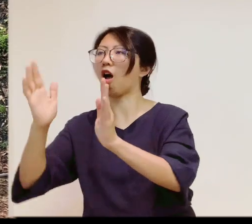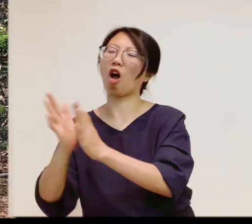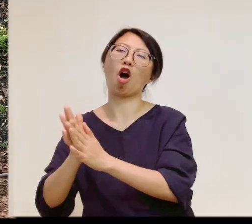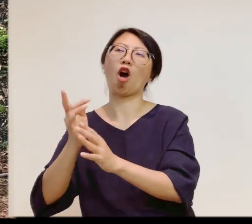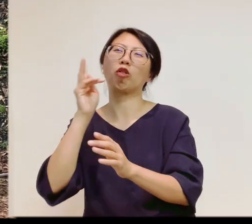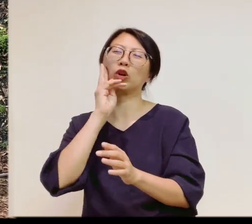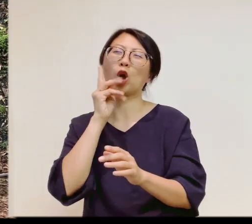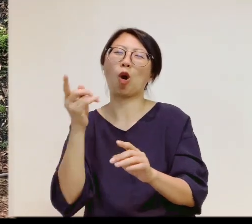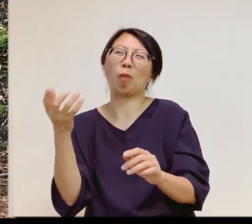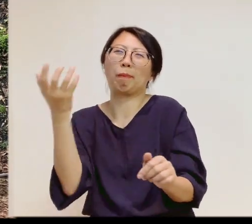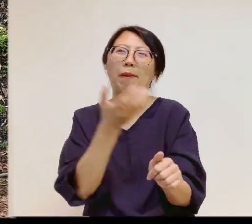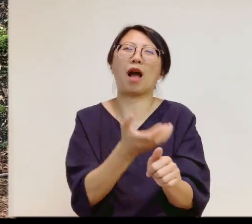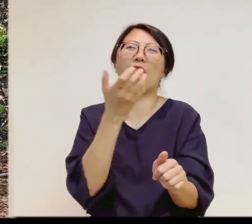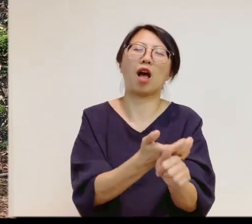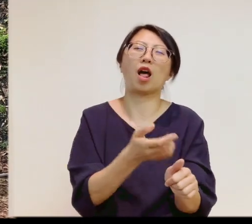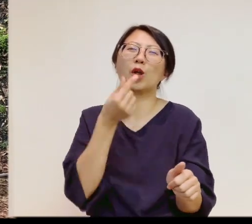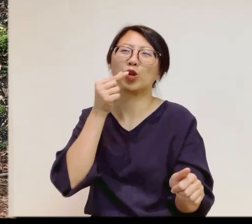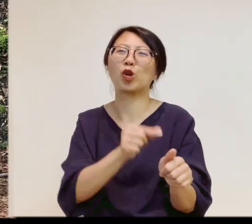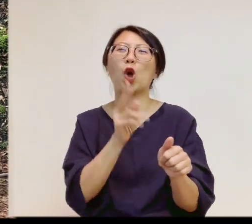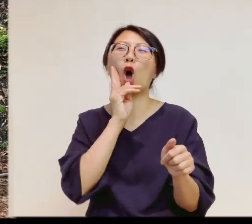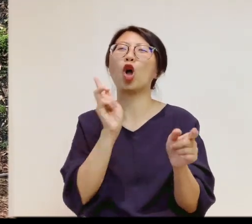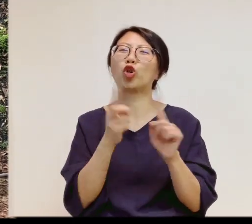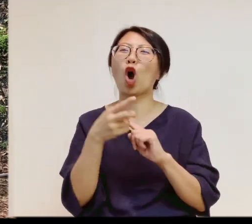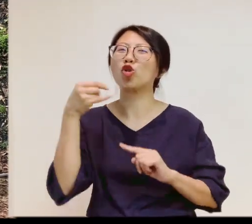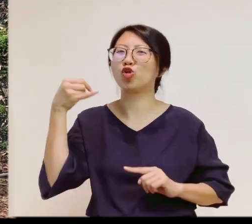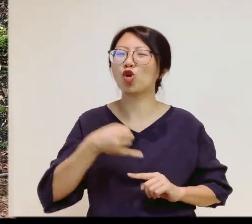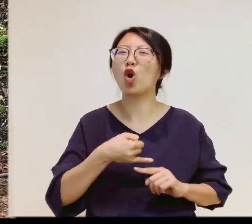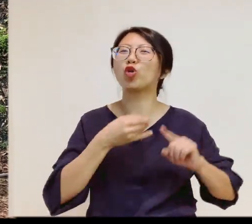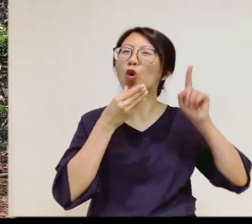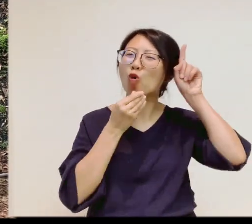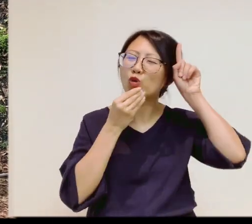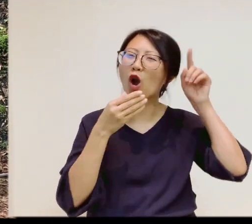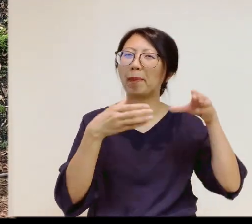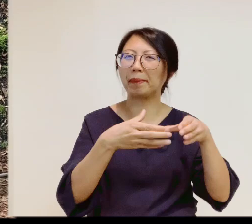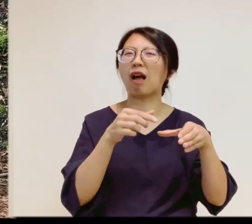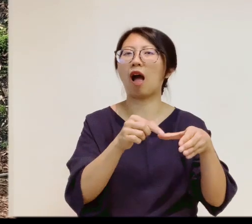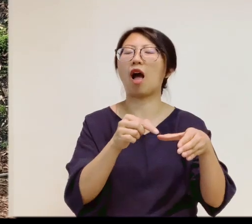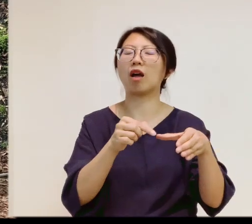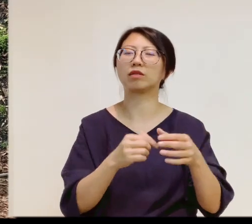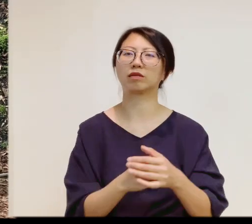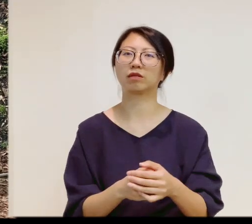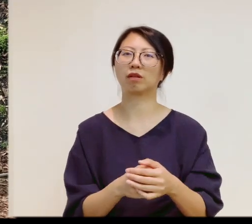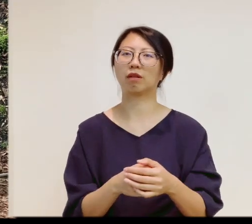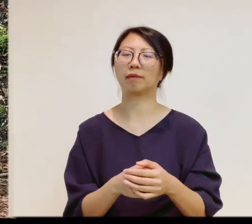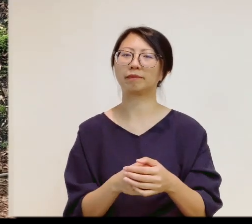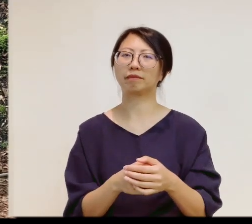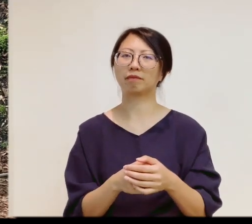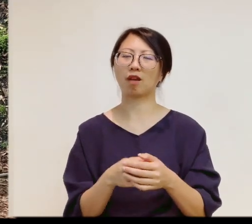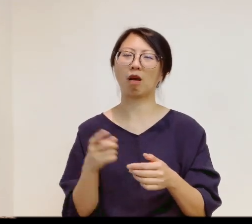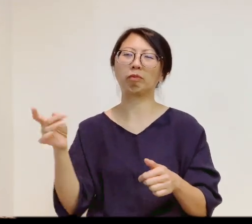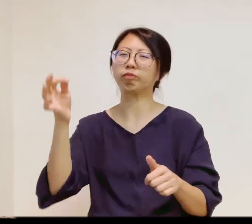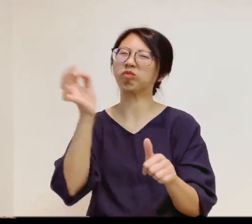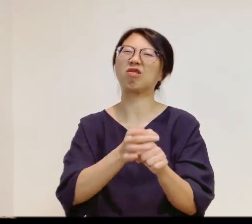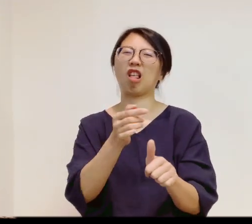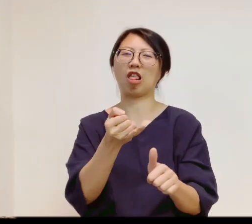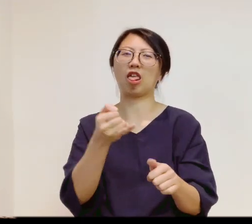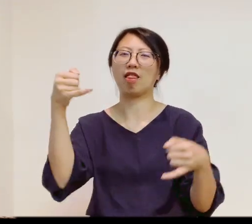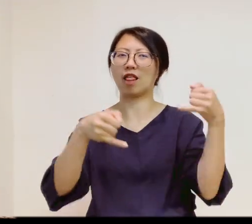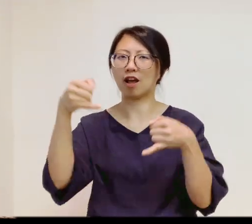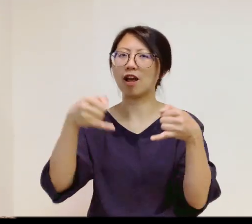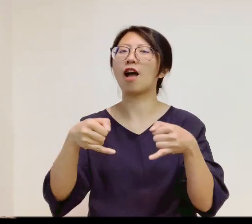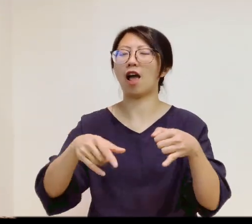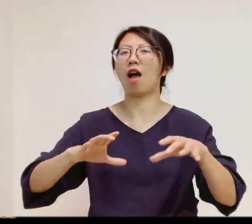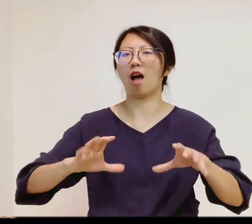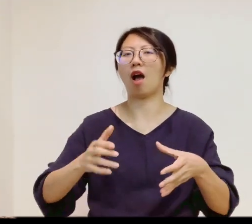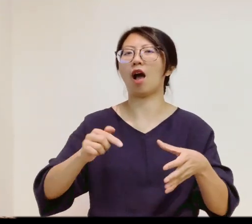咧就賴咗喺呢啲猶太人嘅身上邊。咁嗱，呢一種對猶太人嘅迫害咧，去到個地步咧，作為一個猶太人的細路